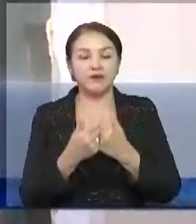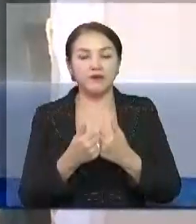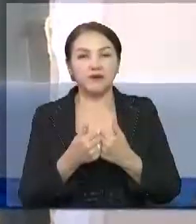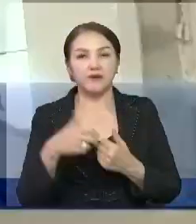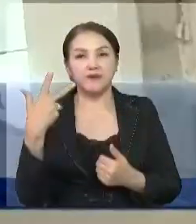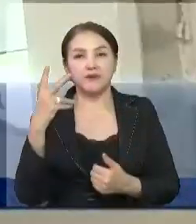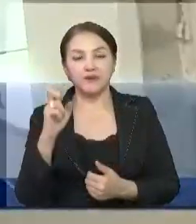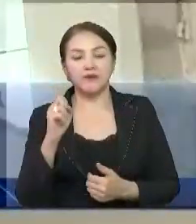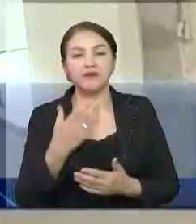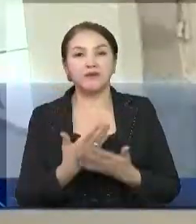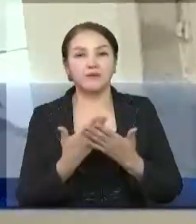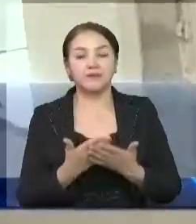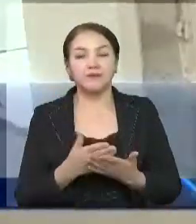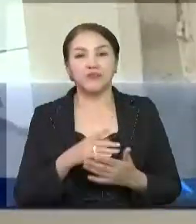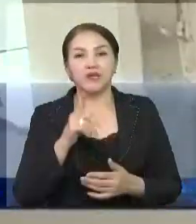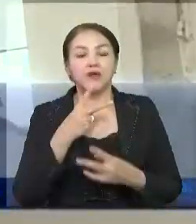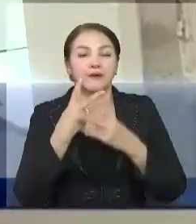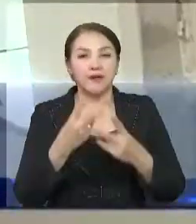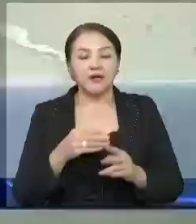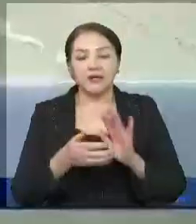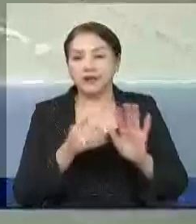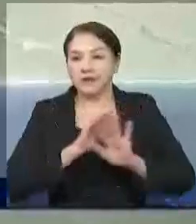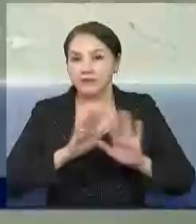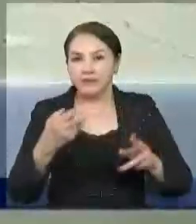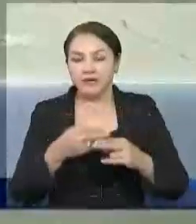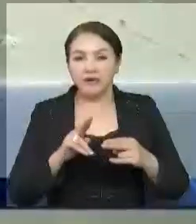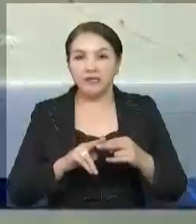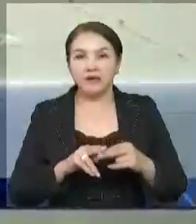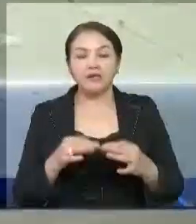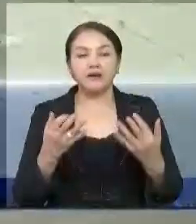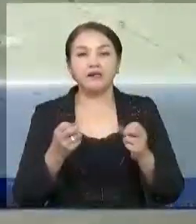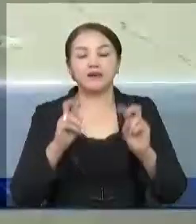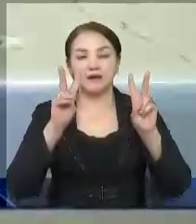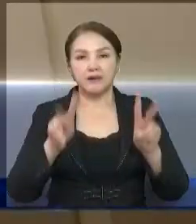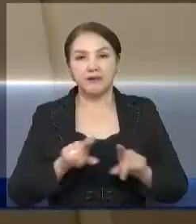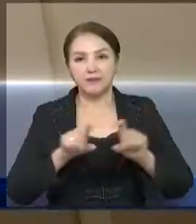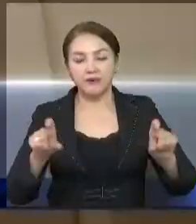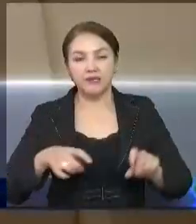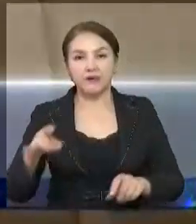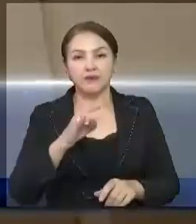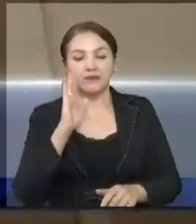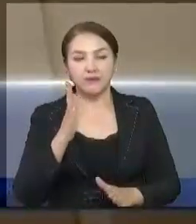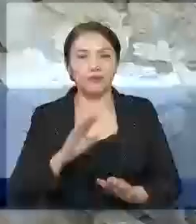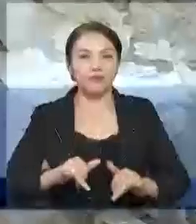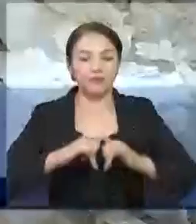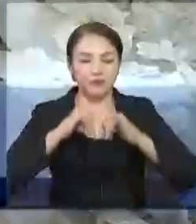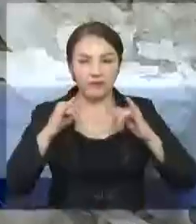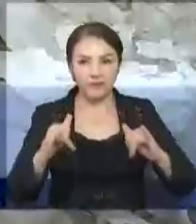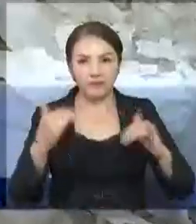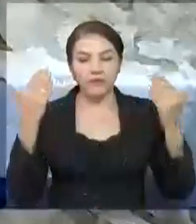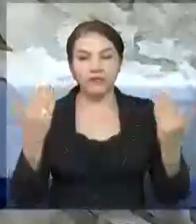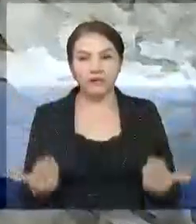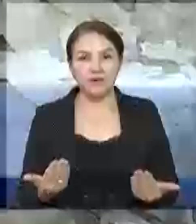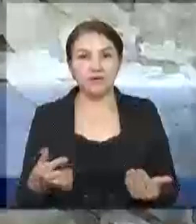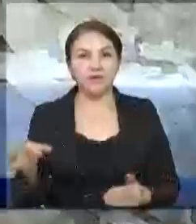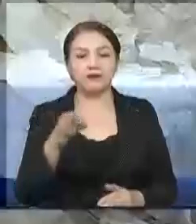около 300. Однако этого показателя недостаточно, поэтому количество специальных учреждений в регионе будет увеличиваться. На данный